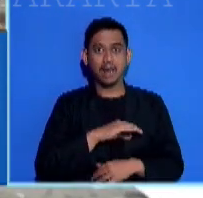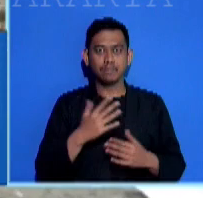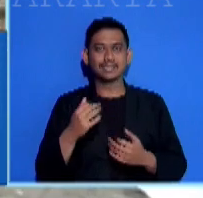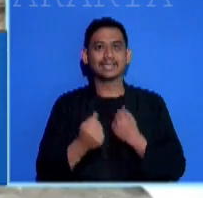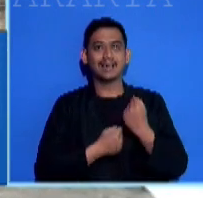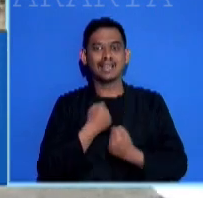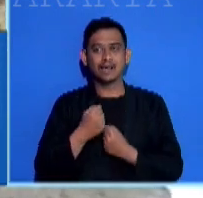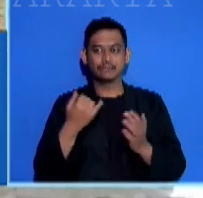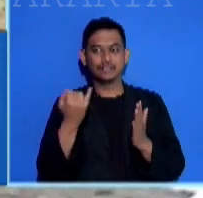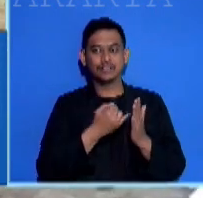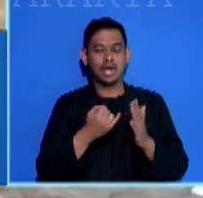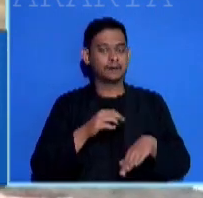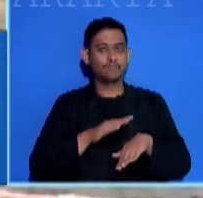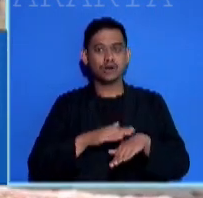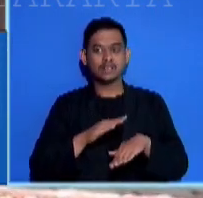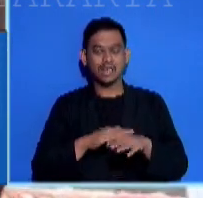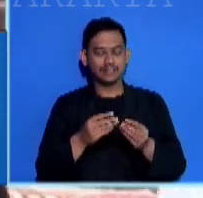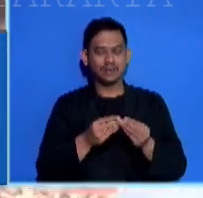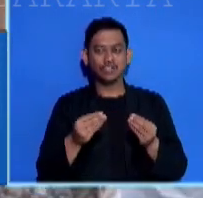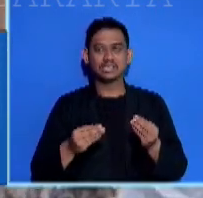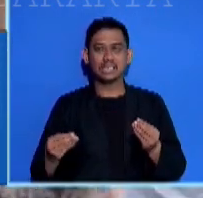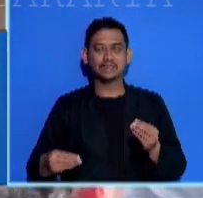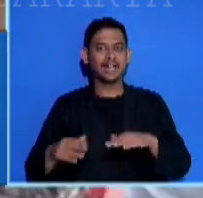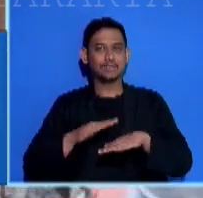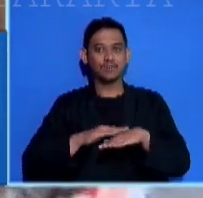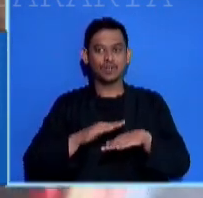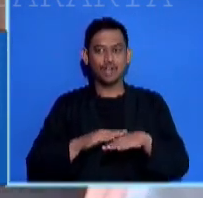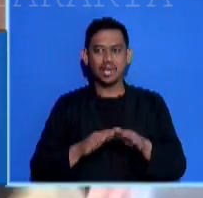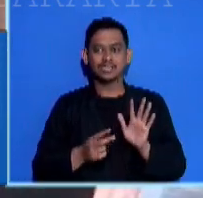seni budaya. Tradisi nyadran dan ziarah seniman ini sendiri